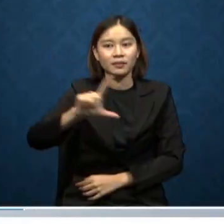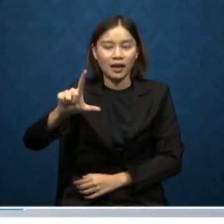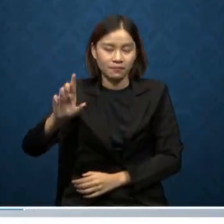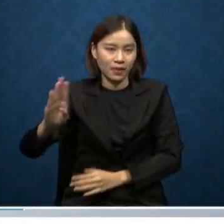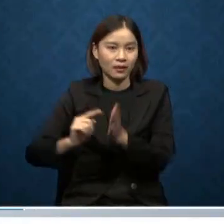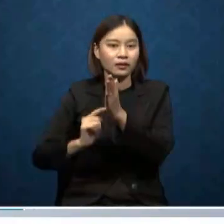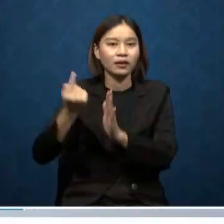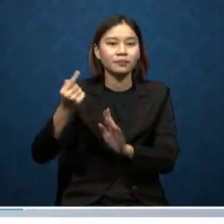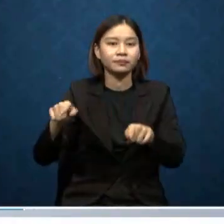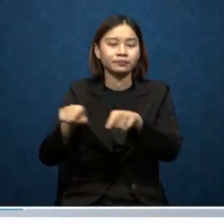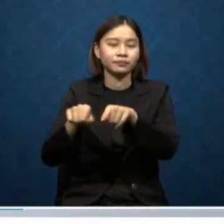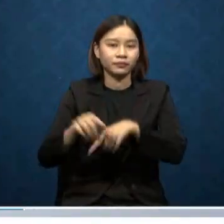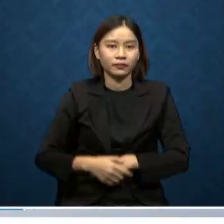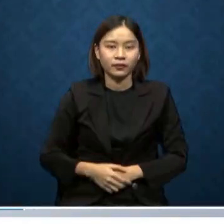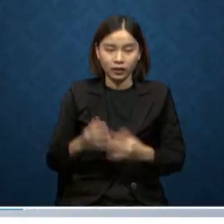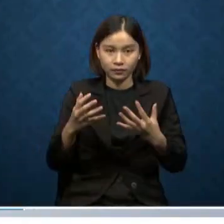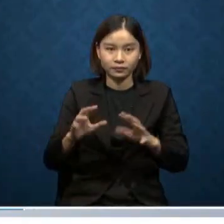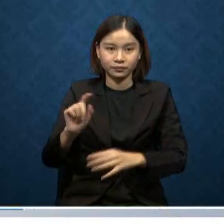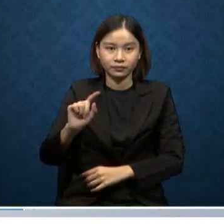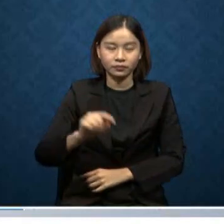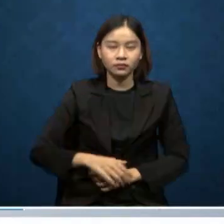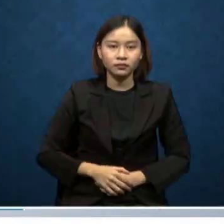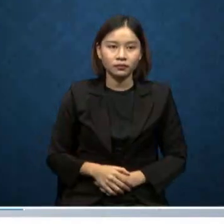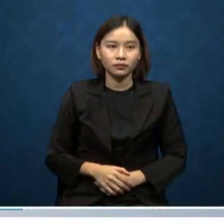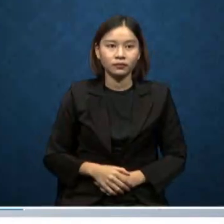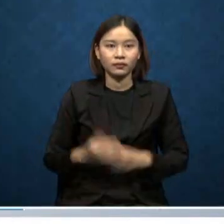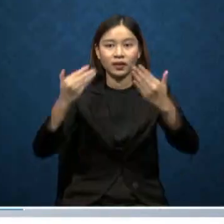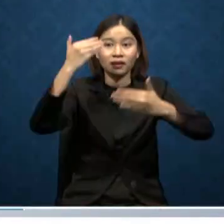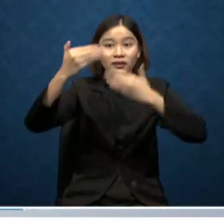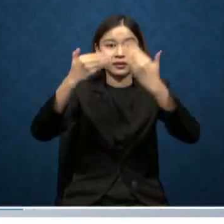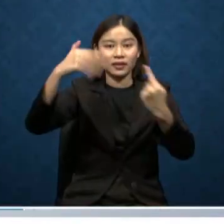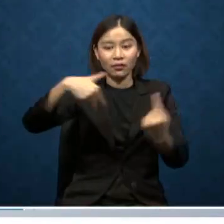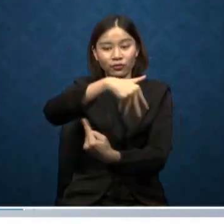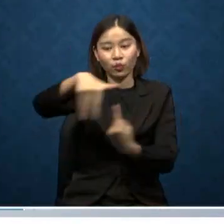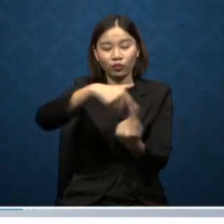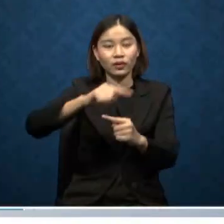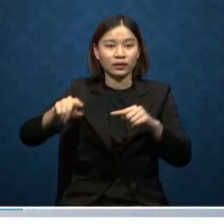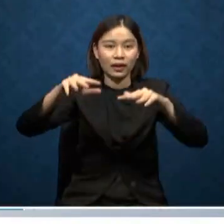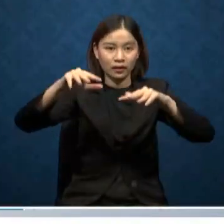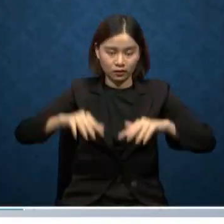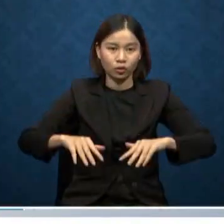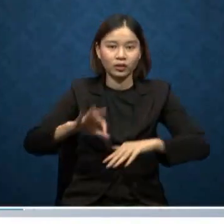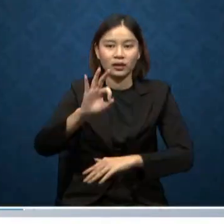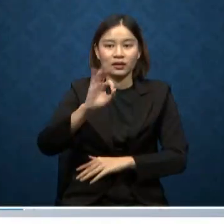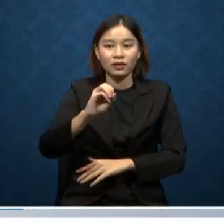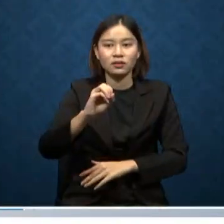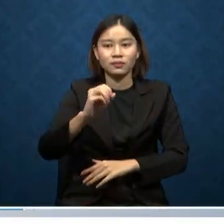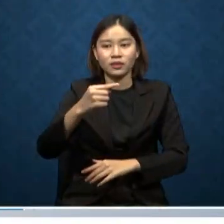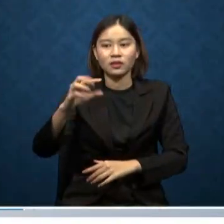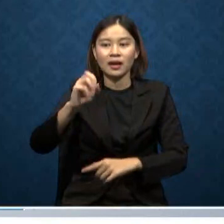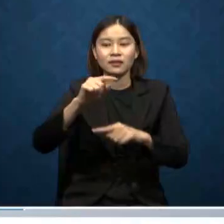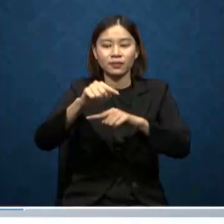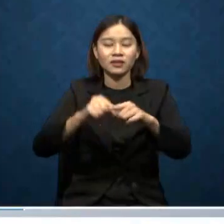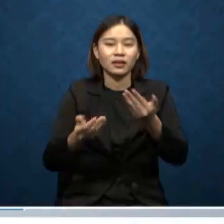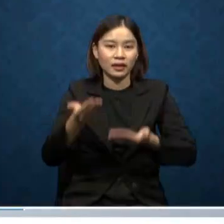แรกนเบืองต้นก่อนนะครับนอกจากนั้นกิจการสารทรณะก็ได้รถหย่อน 90 หรอ 50 ปเซ็ต์ ตาม